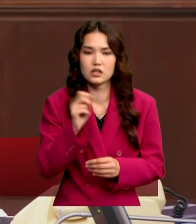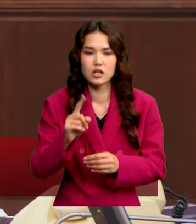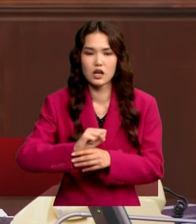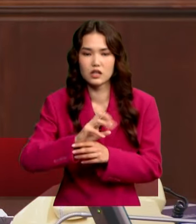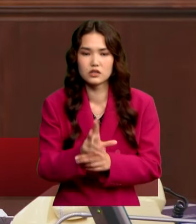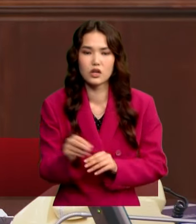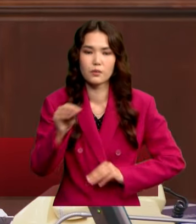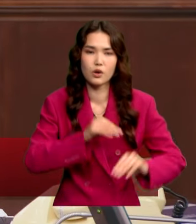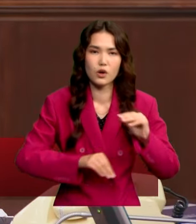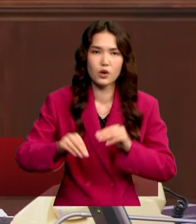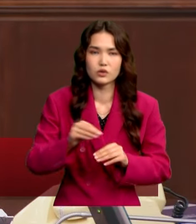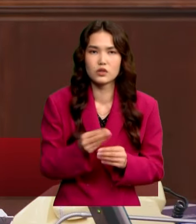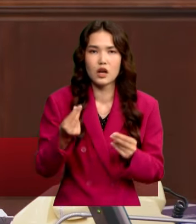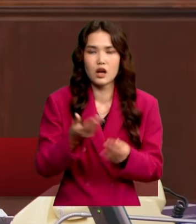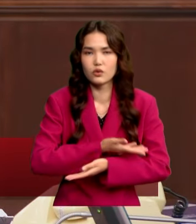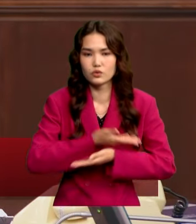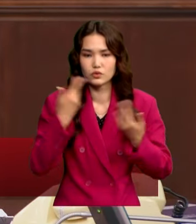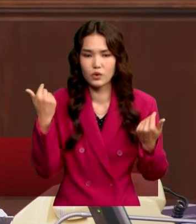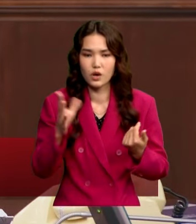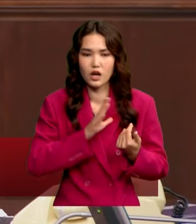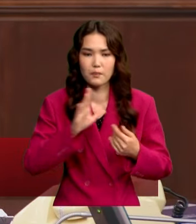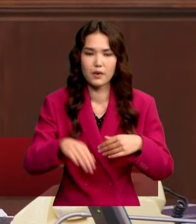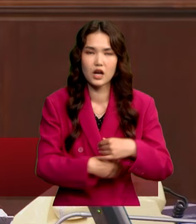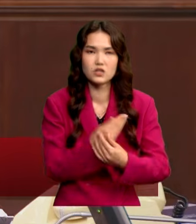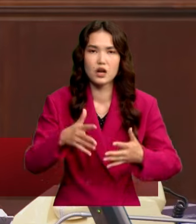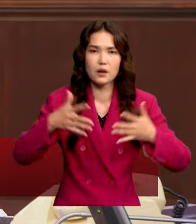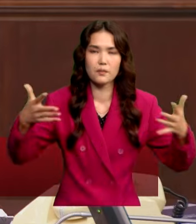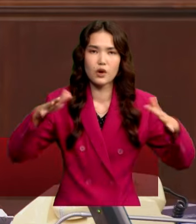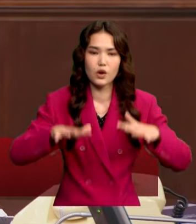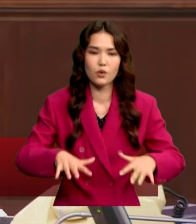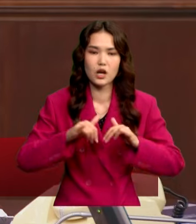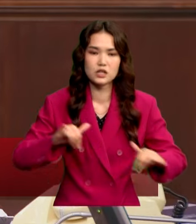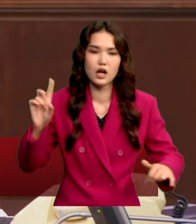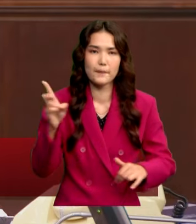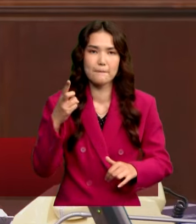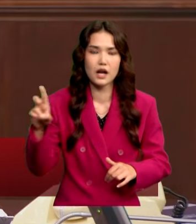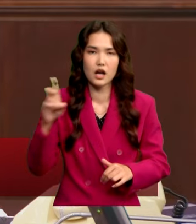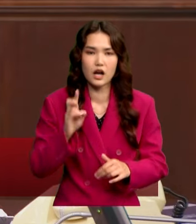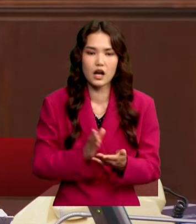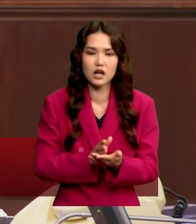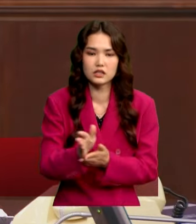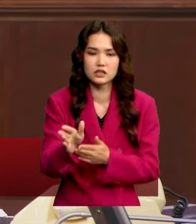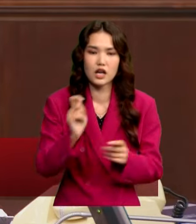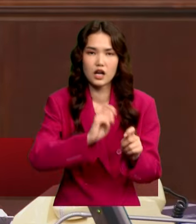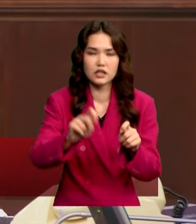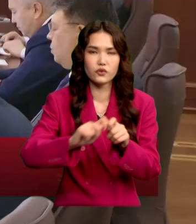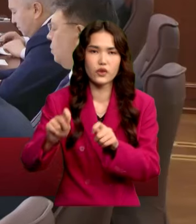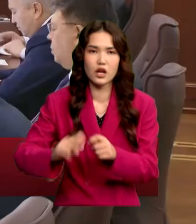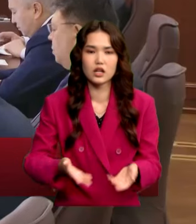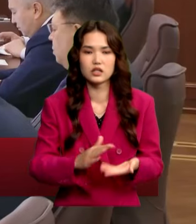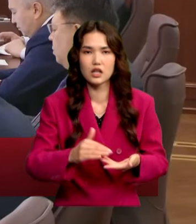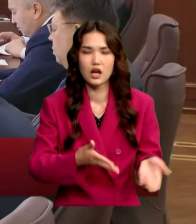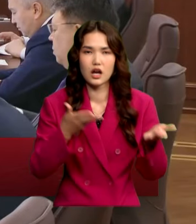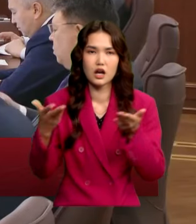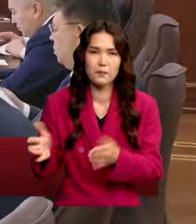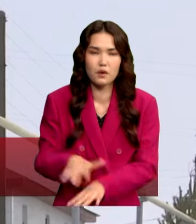салу ұзаққа созылып кетті. Жаңа кен орындарын дамыту және геологиялық барлауға инвестициялар тартуда